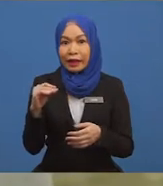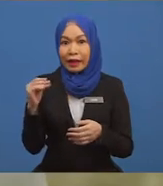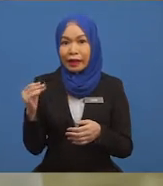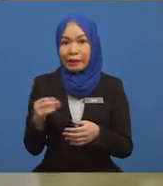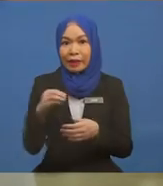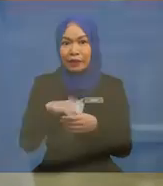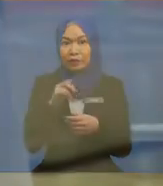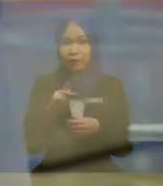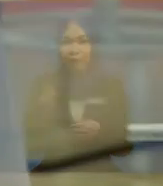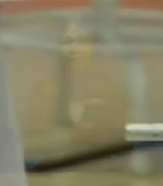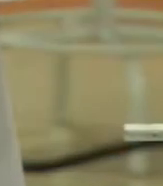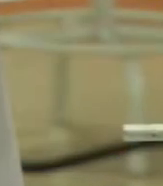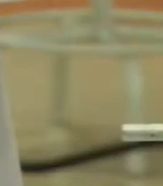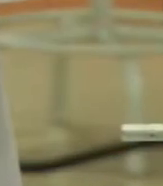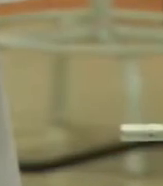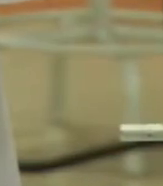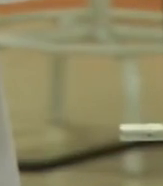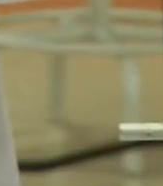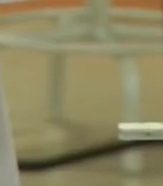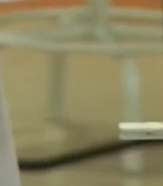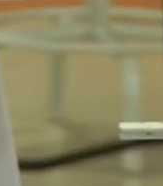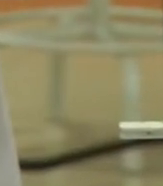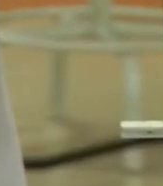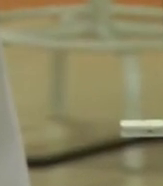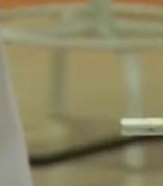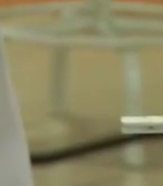kapur masing-masing.